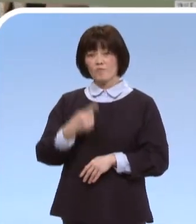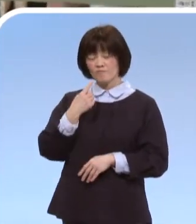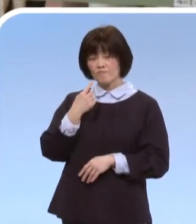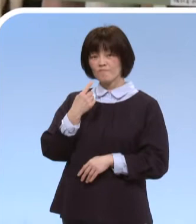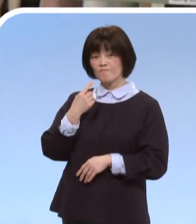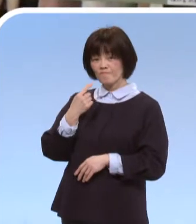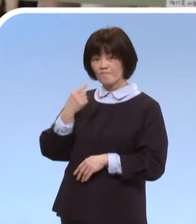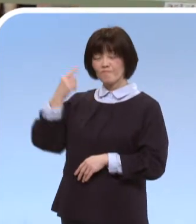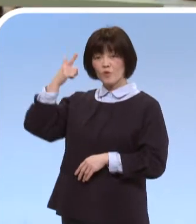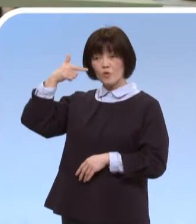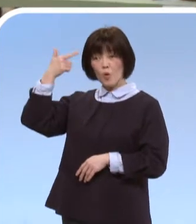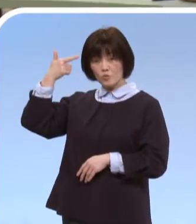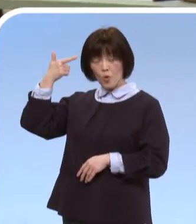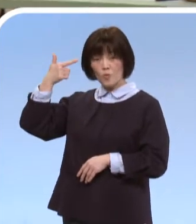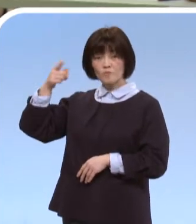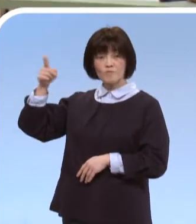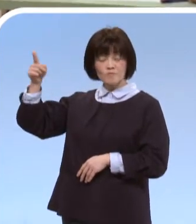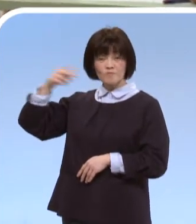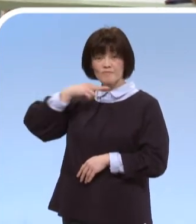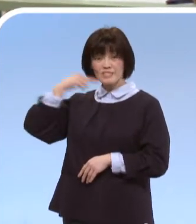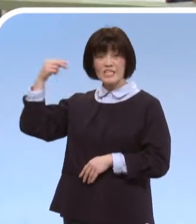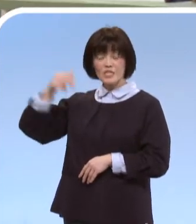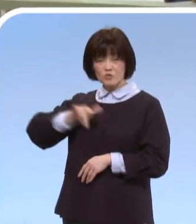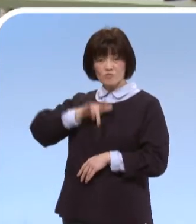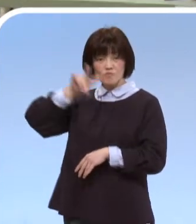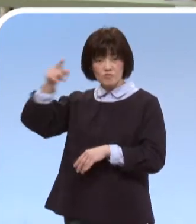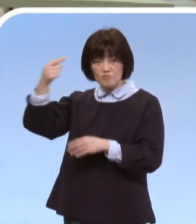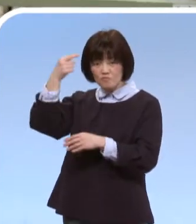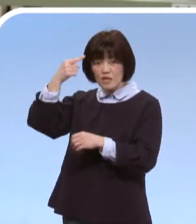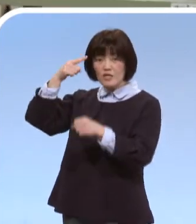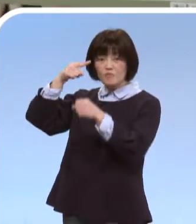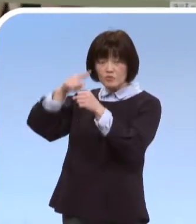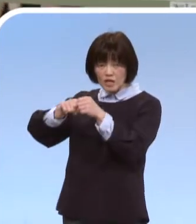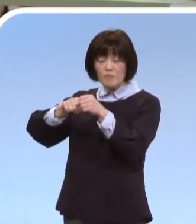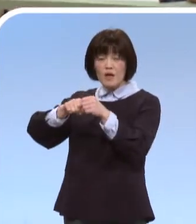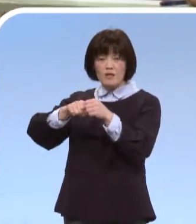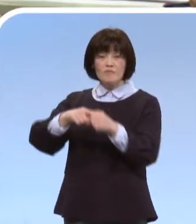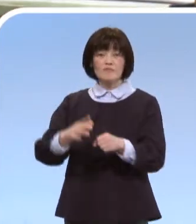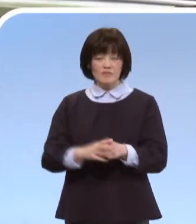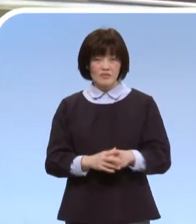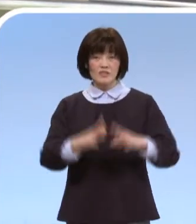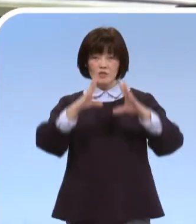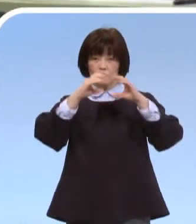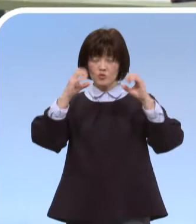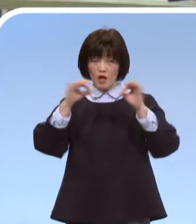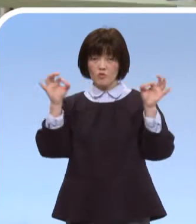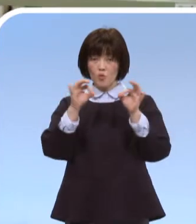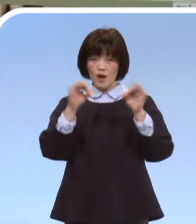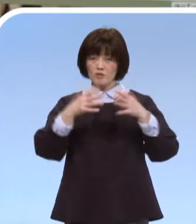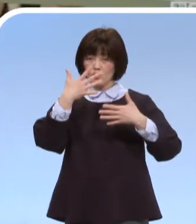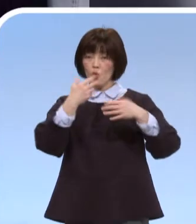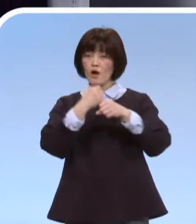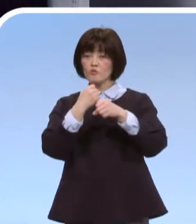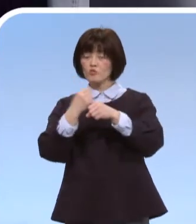ロンドンに行くためにクラウドファンディング の、 動画を撮ったりし